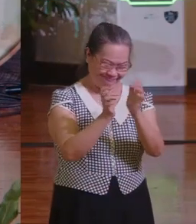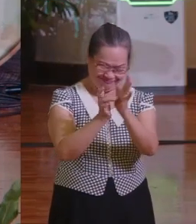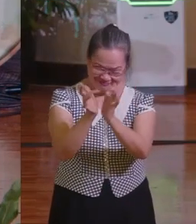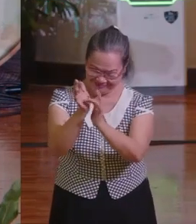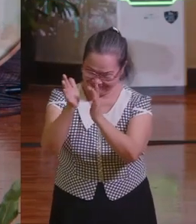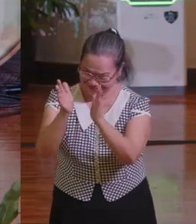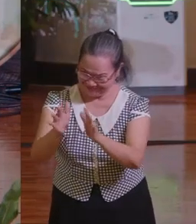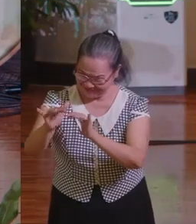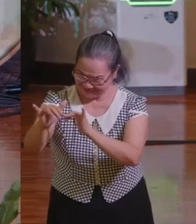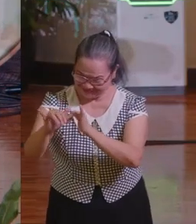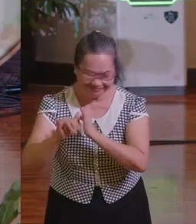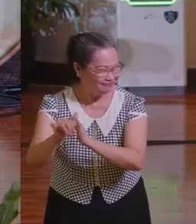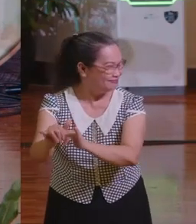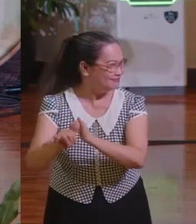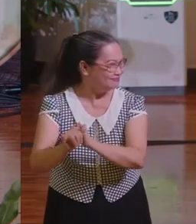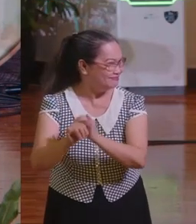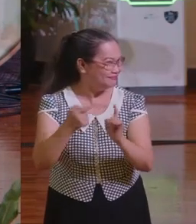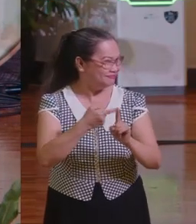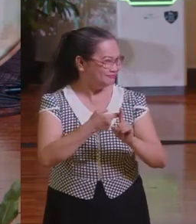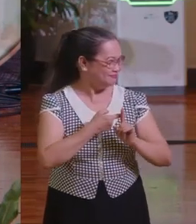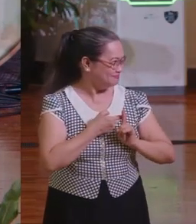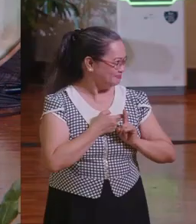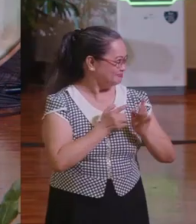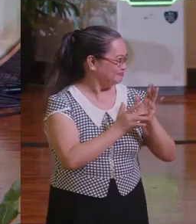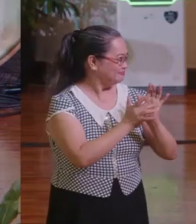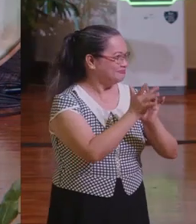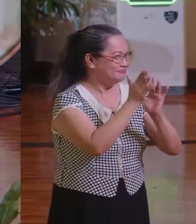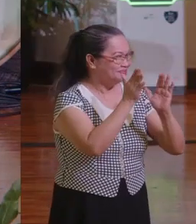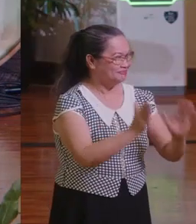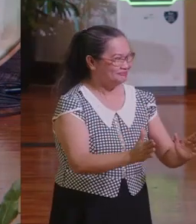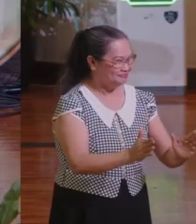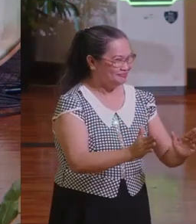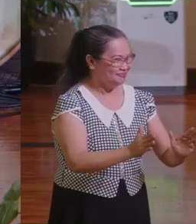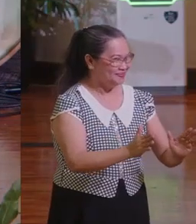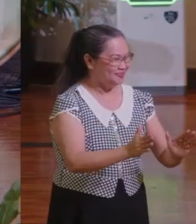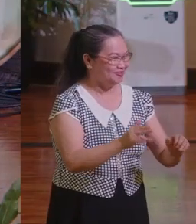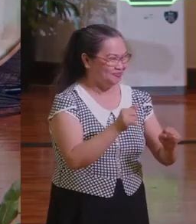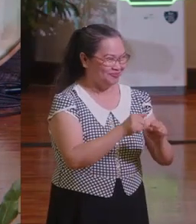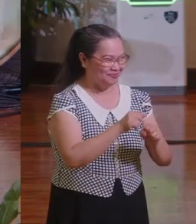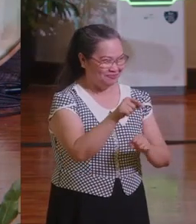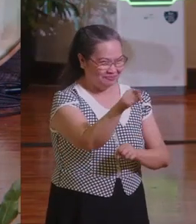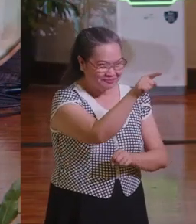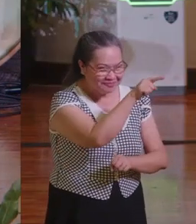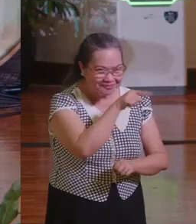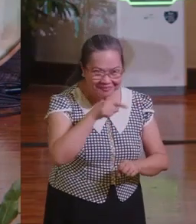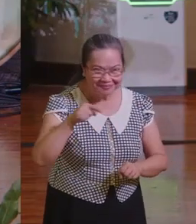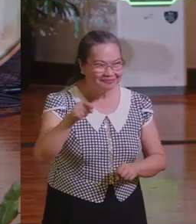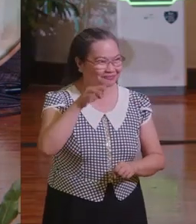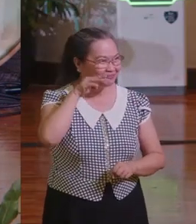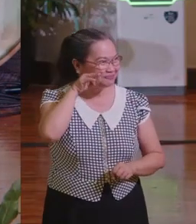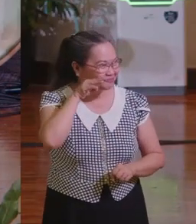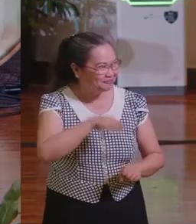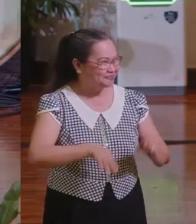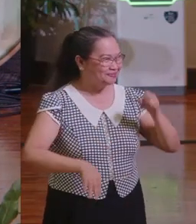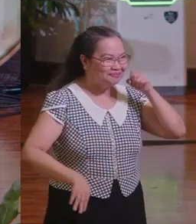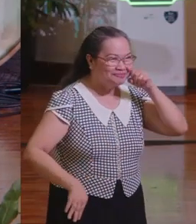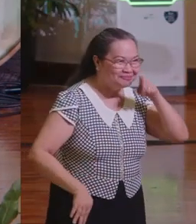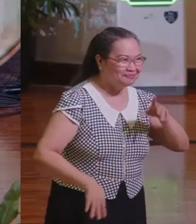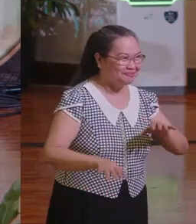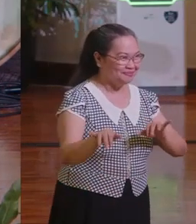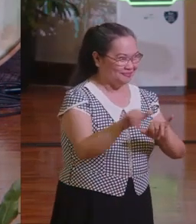mga kapwa niyang mananampalataya na. No? Mga kapatid sa pananampalataya. Brothers, wika